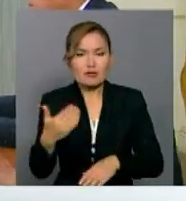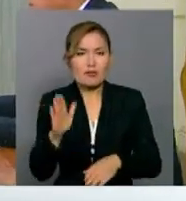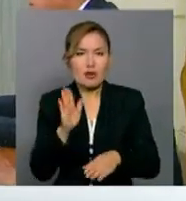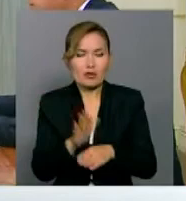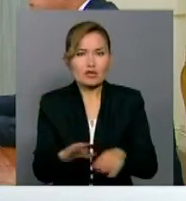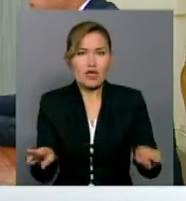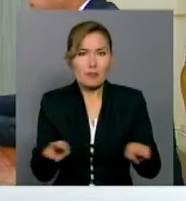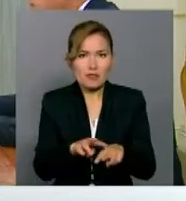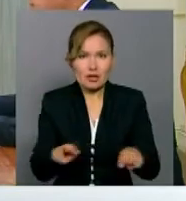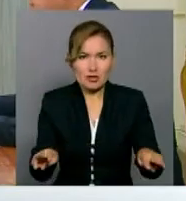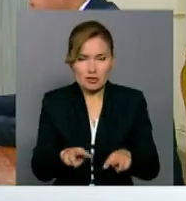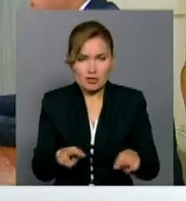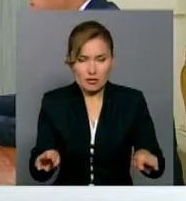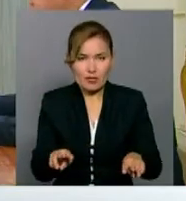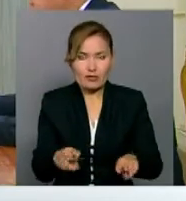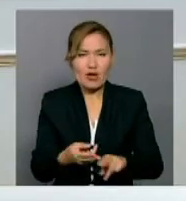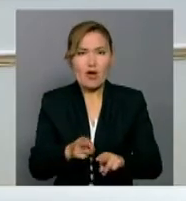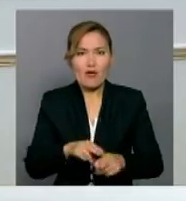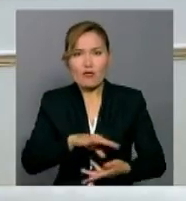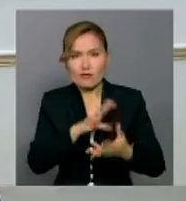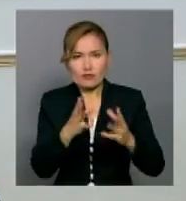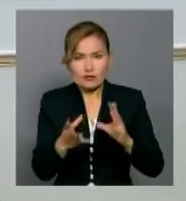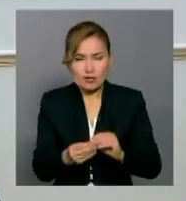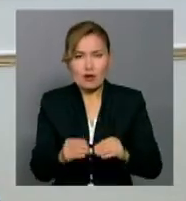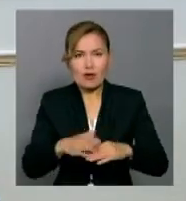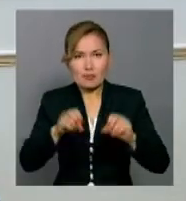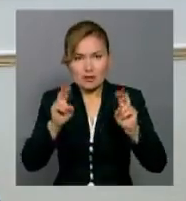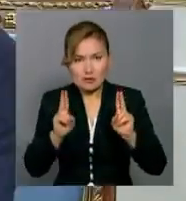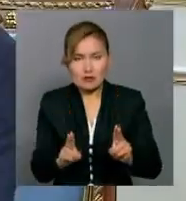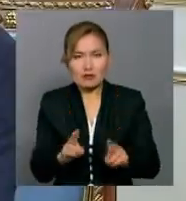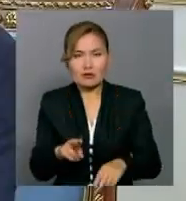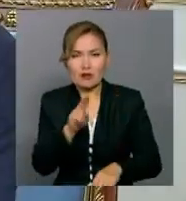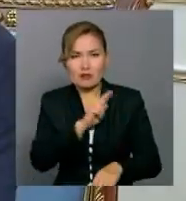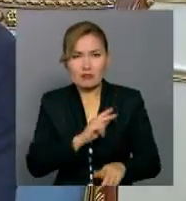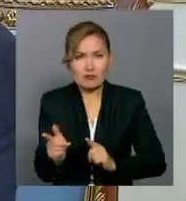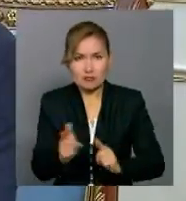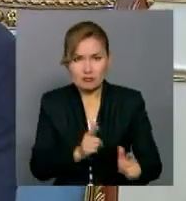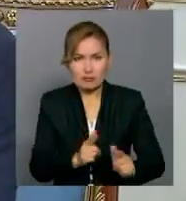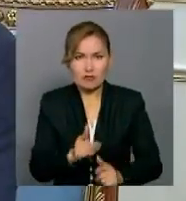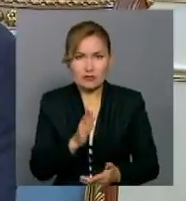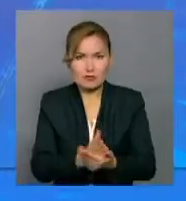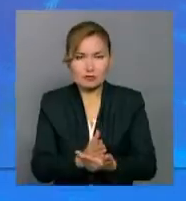министерству. Все комплектовано, кадры есть, работать можно, да? Абсолютно.